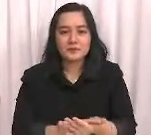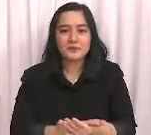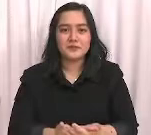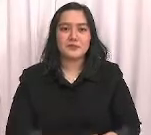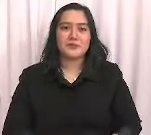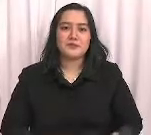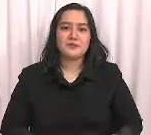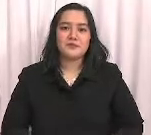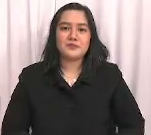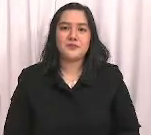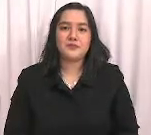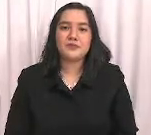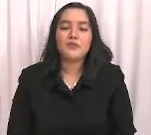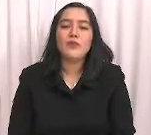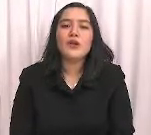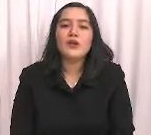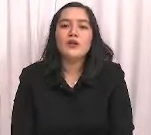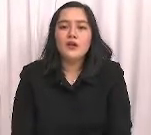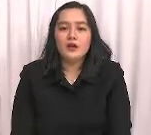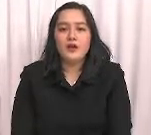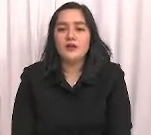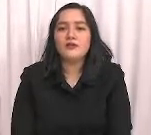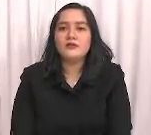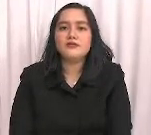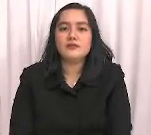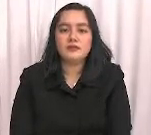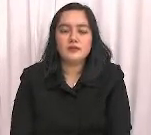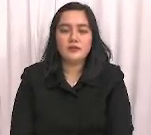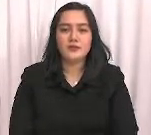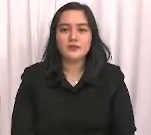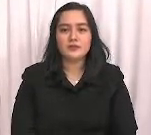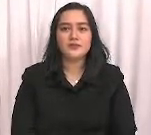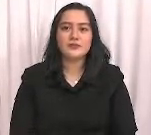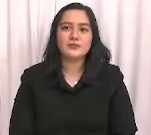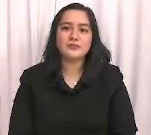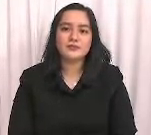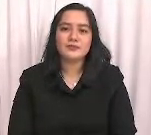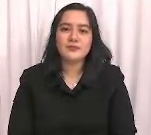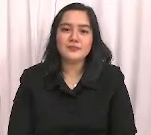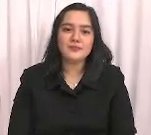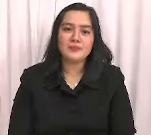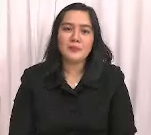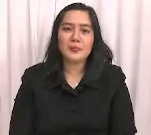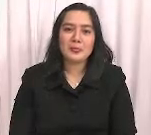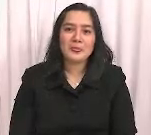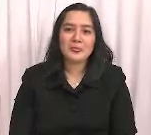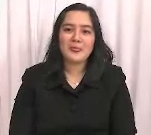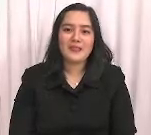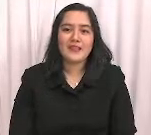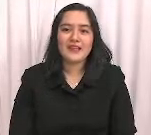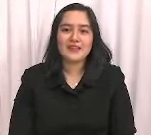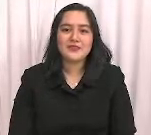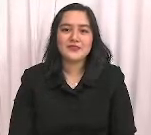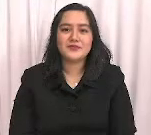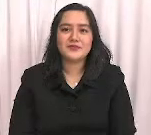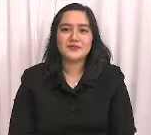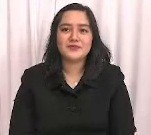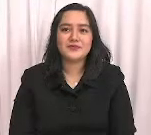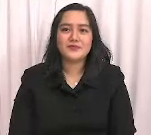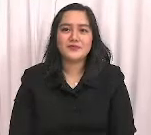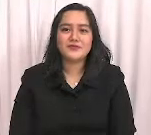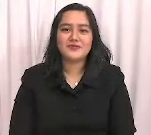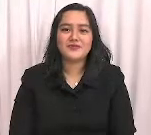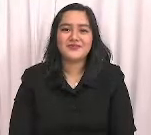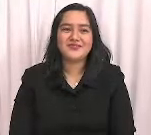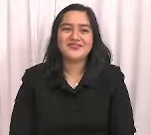Ayan o, nasa Bible o. O diba? Basahin niyo mabuti. O, hindi po ba? Oh, nanghihina na yung dalawang kasama